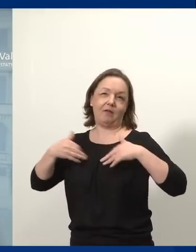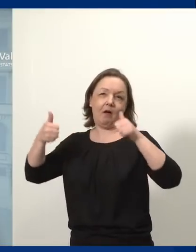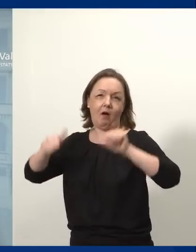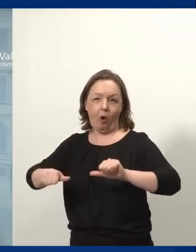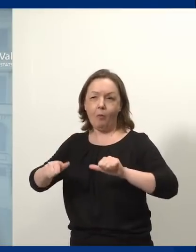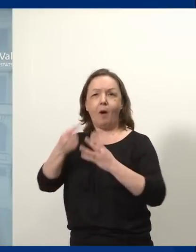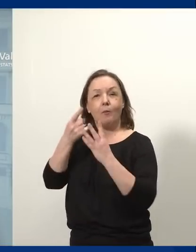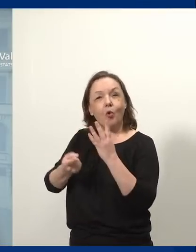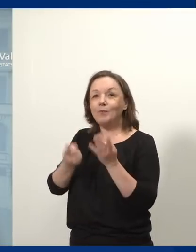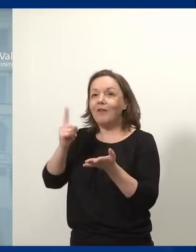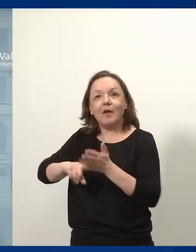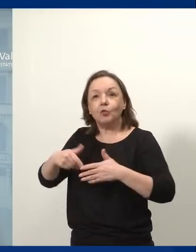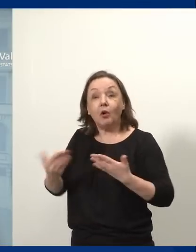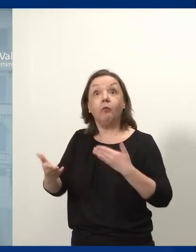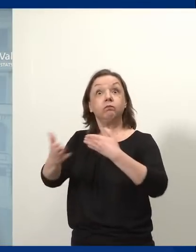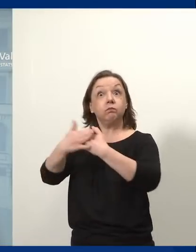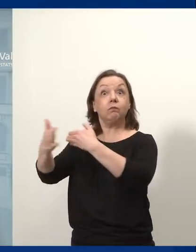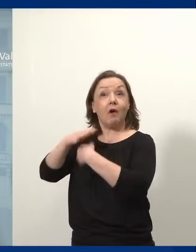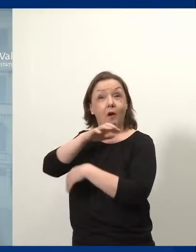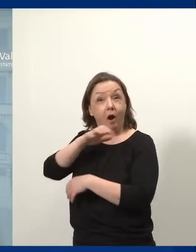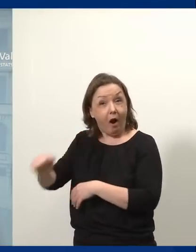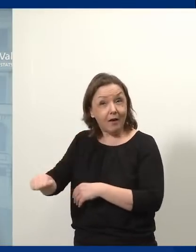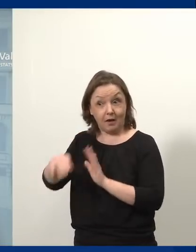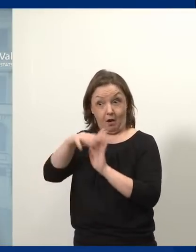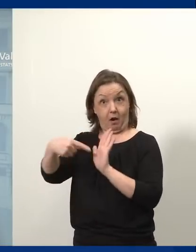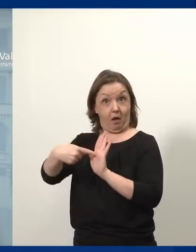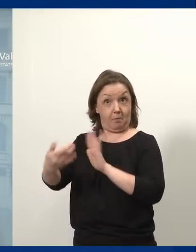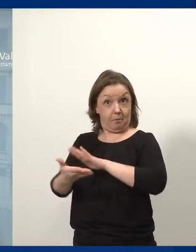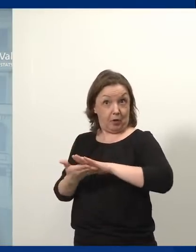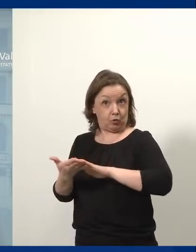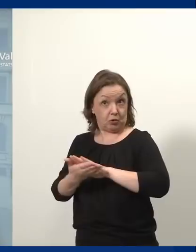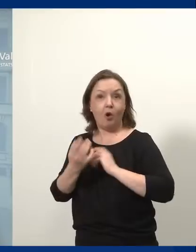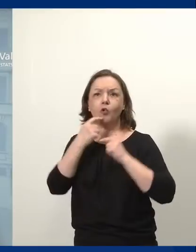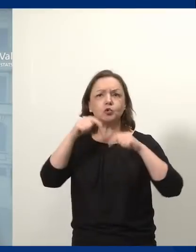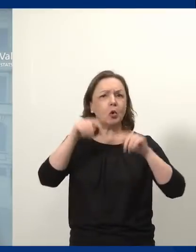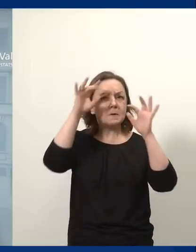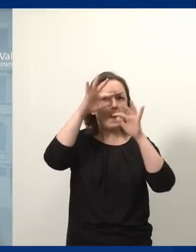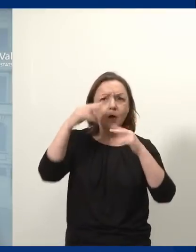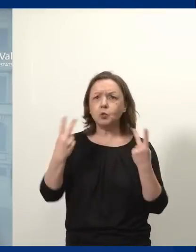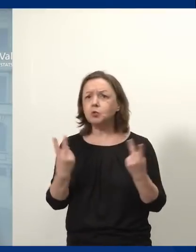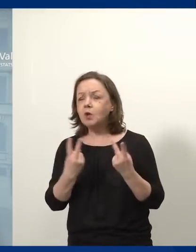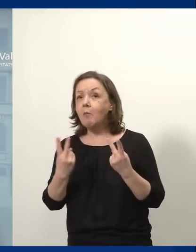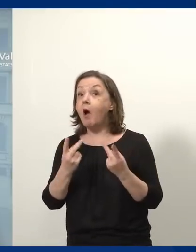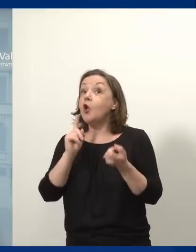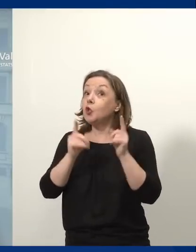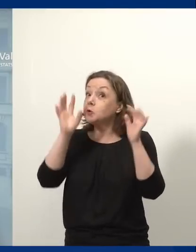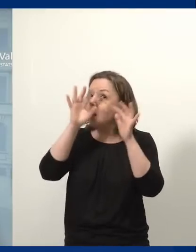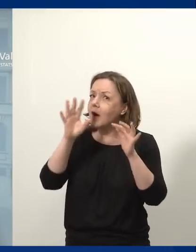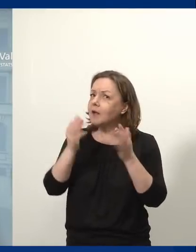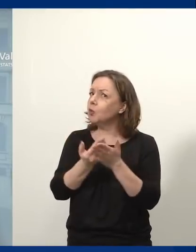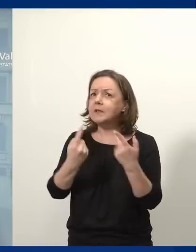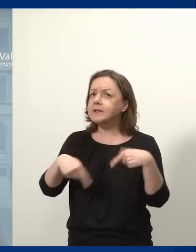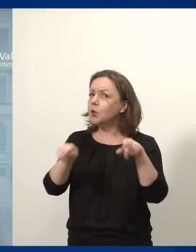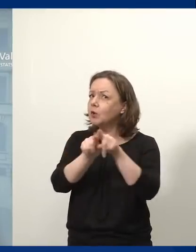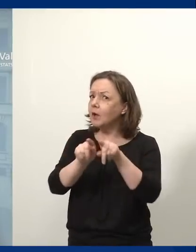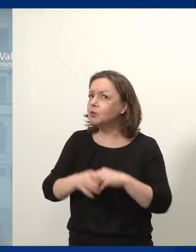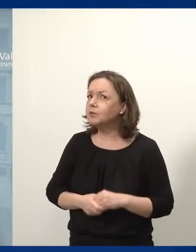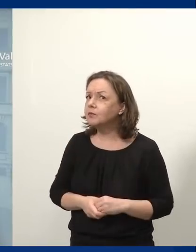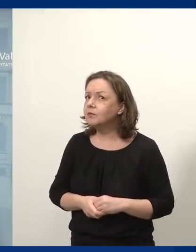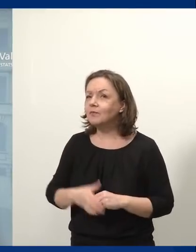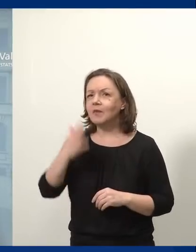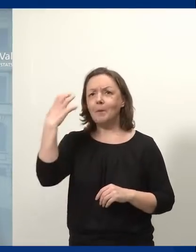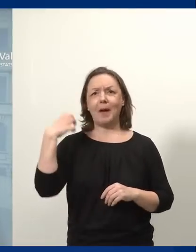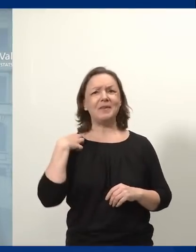kiinni lainsäädännöllä, niin onko tällaista harkittu, ja jos on, niin miksi siihen ei ole lähdetty? Nyt en kuullut tätä